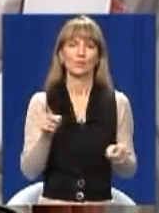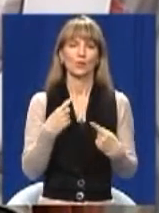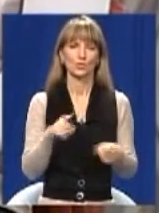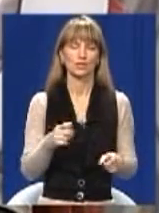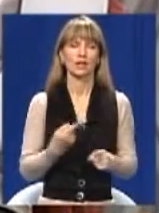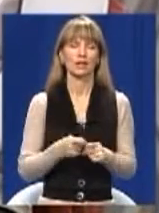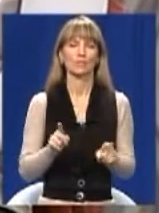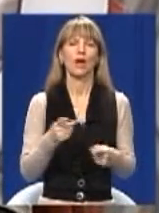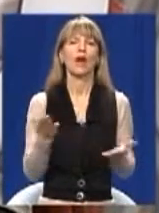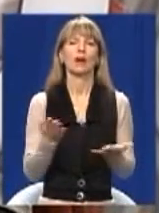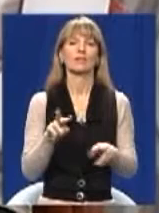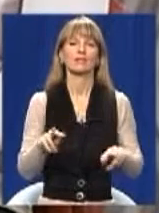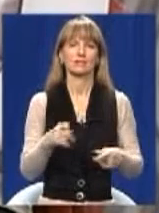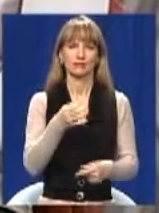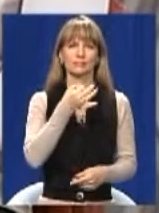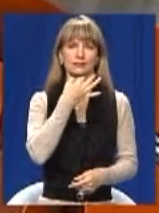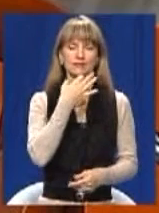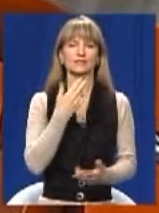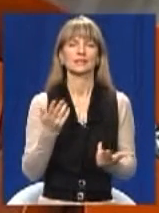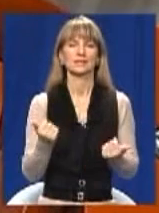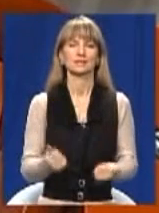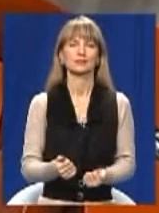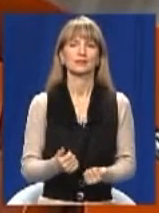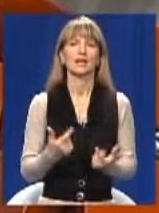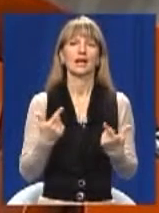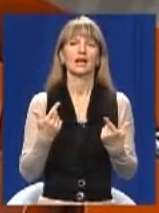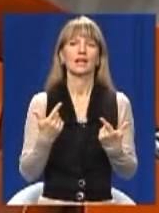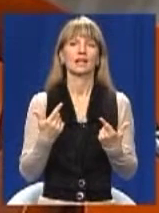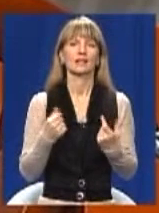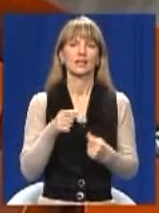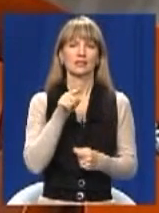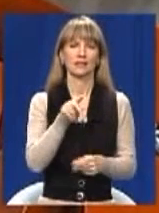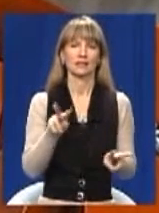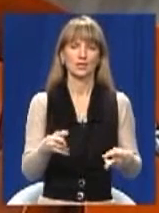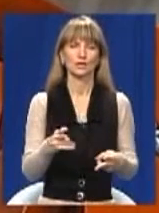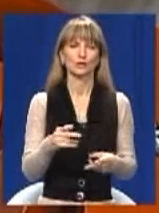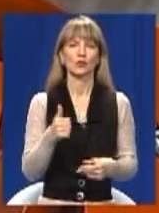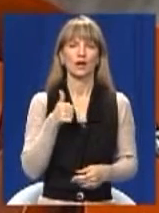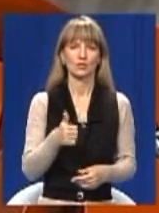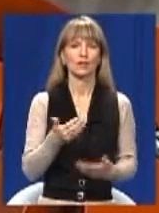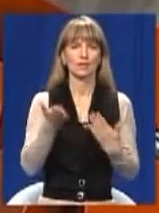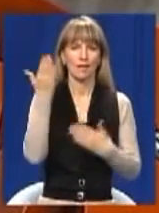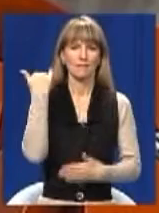то музикою, а танці як тобі, до речі, подобаються? Так. А де ти, як ти? Танцюєш добре? Давно вже?